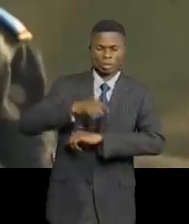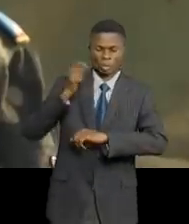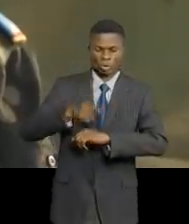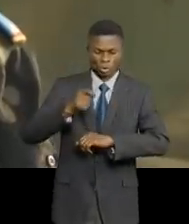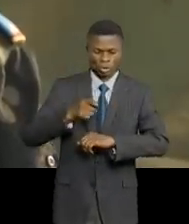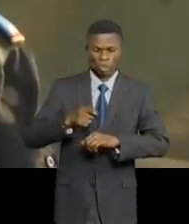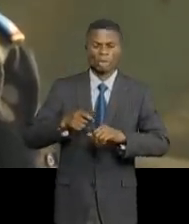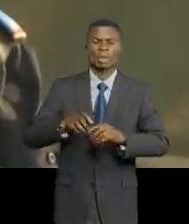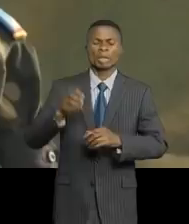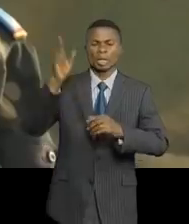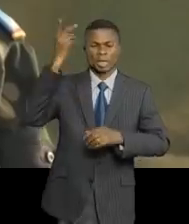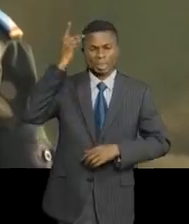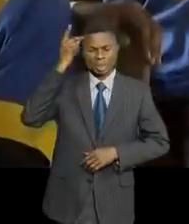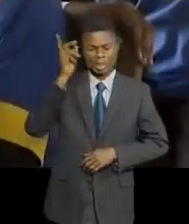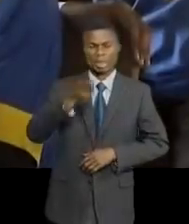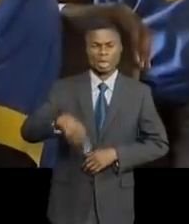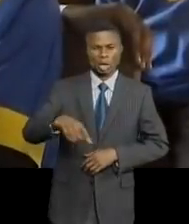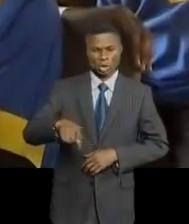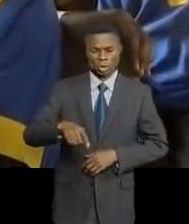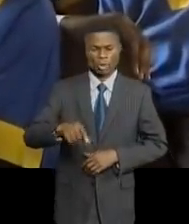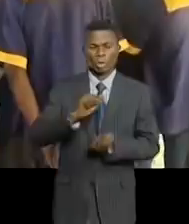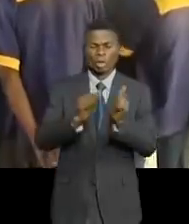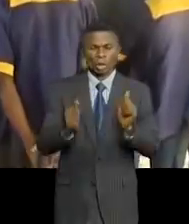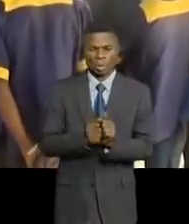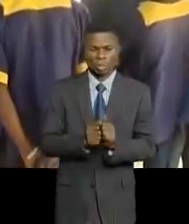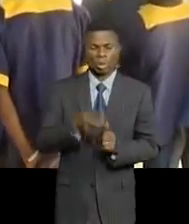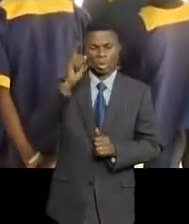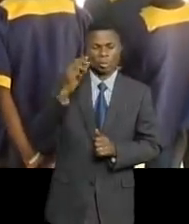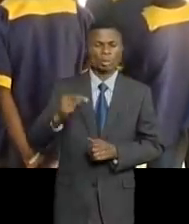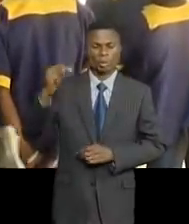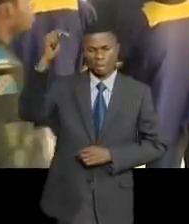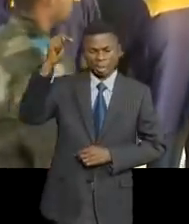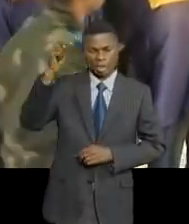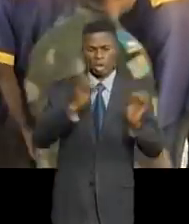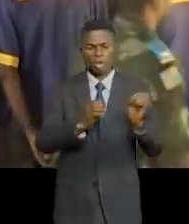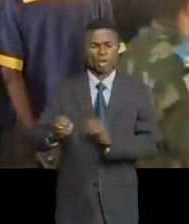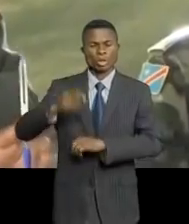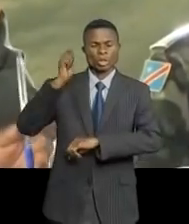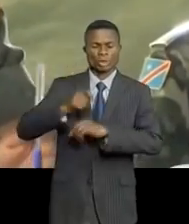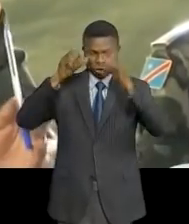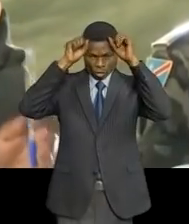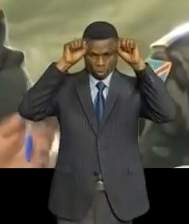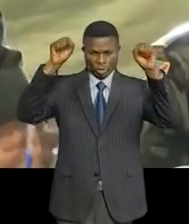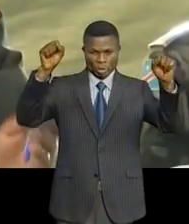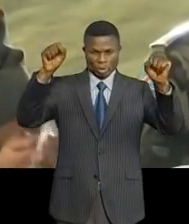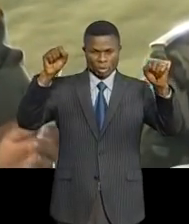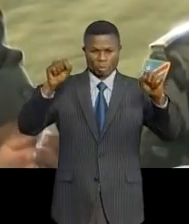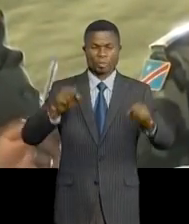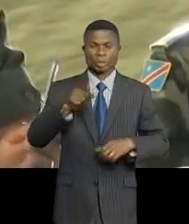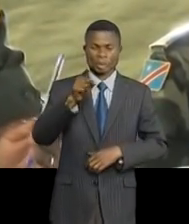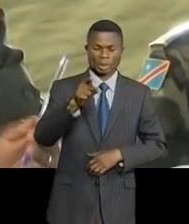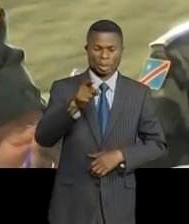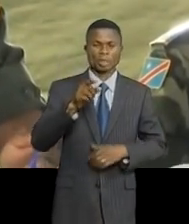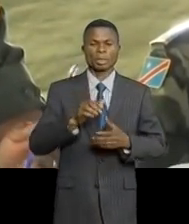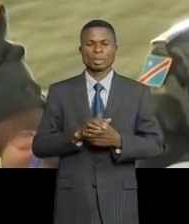de Kinshasa-Gombe, siégeant en matière répressive au premier degré, est présidée par le juge président Ehoume Mpia